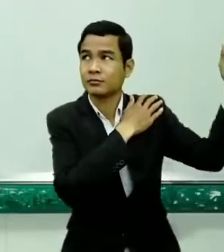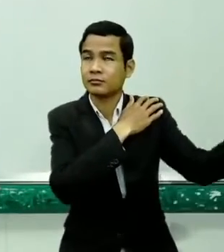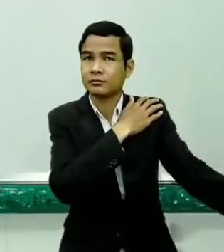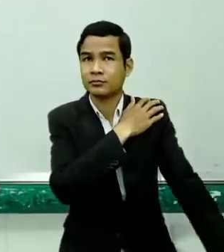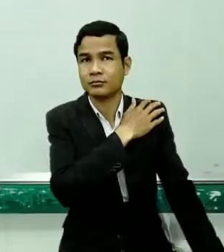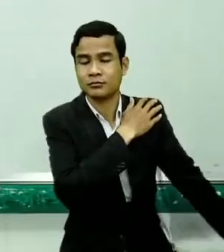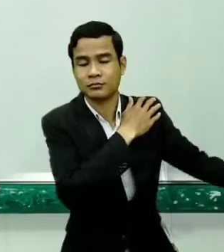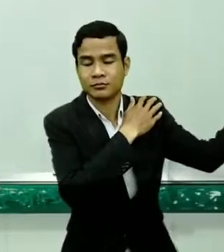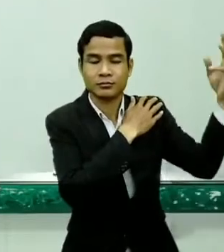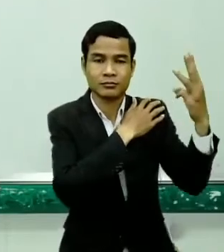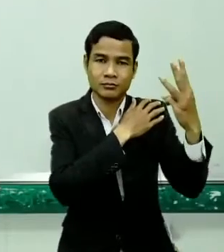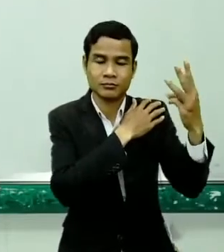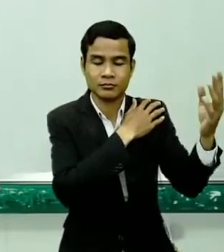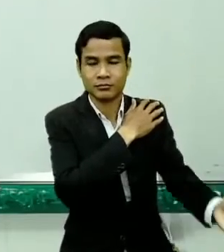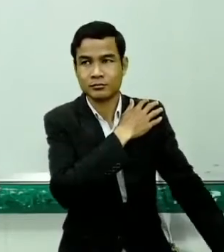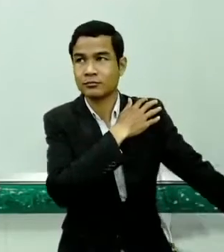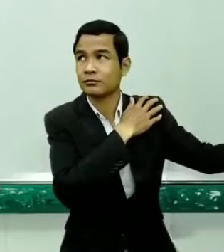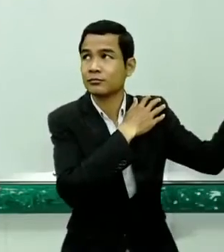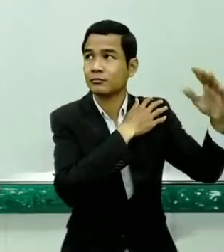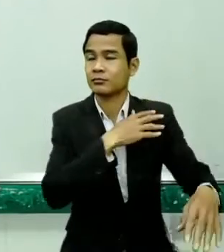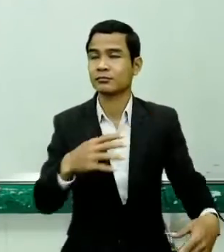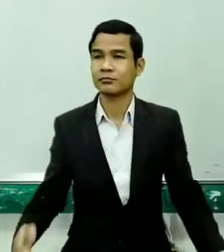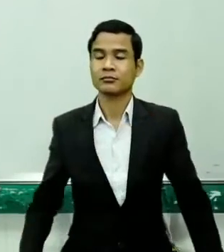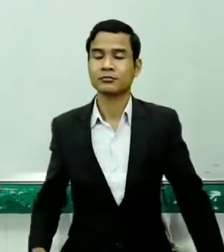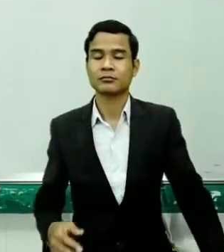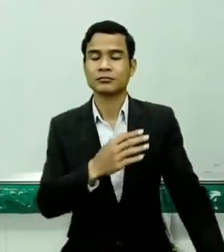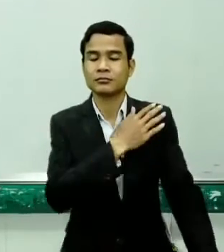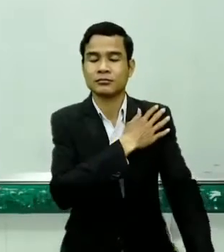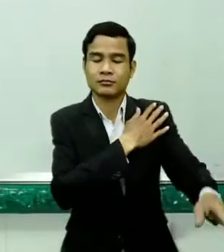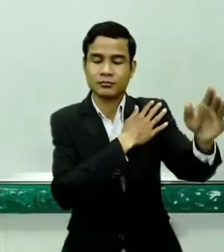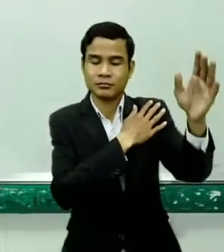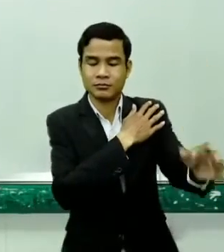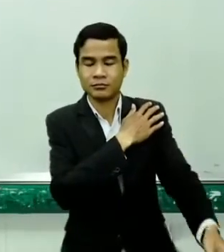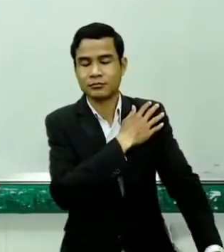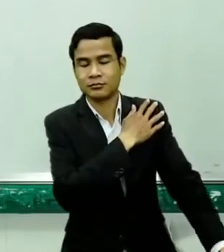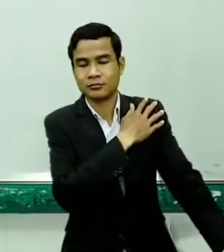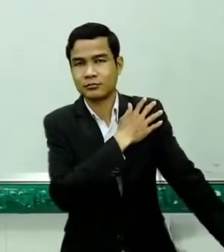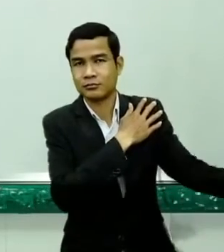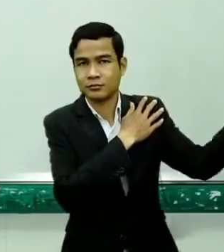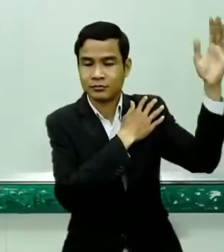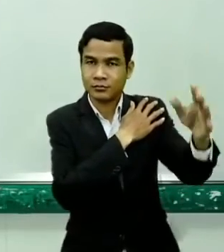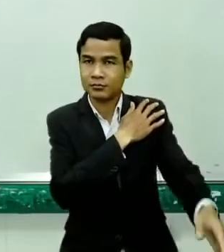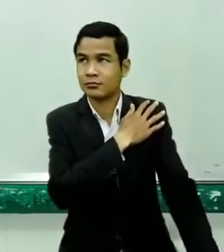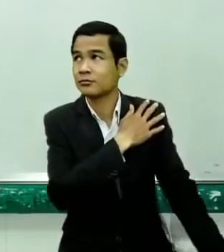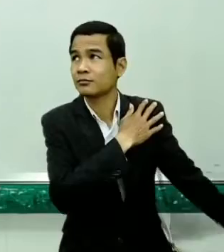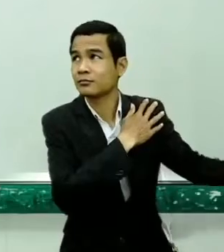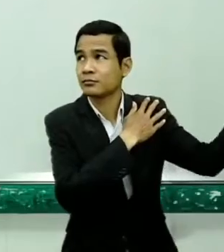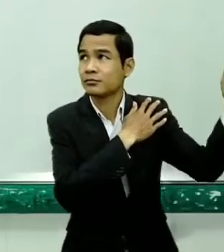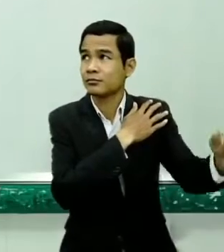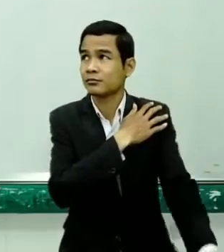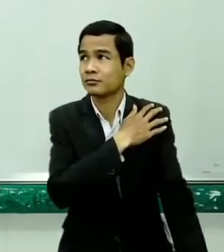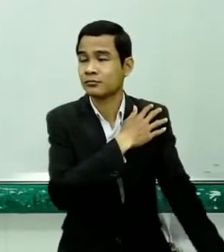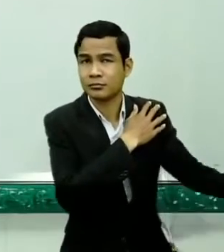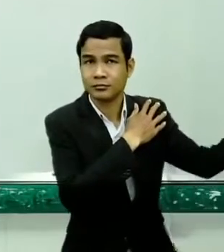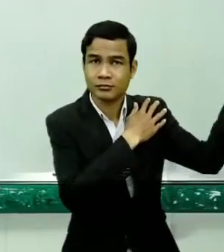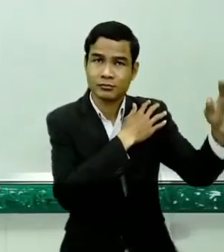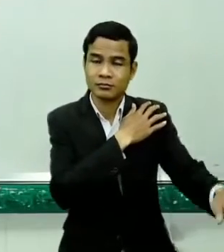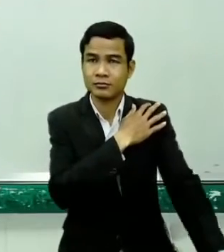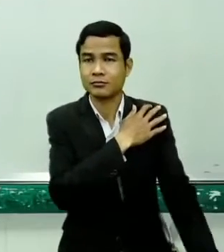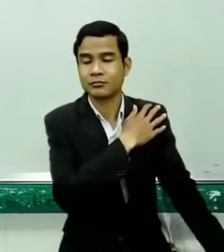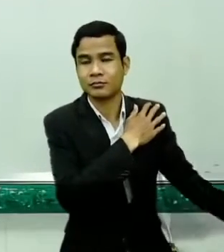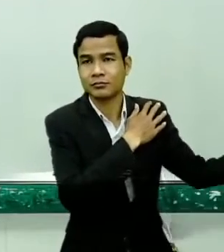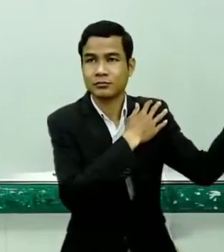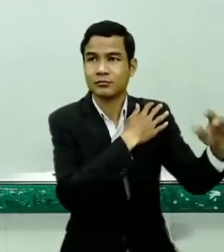bầy chúng. Họ, cục hái mà mốc quên bầy chúng. Mùi. Pí.